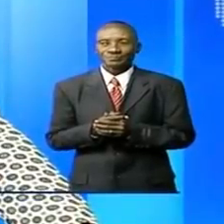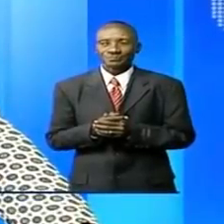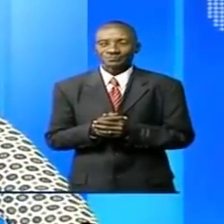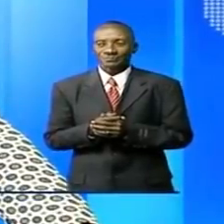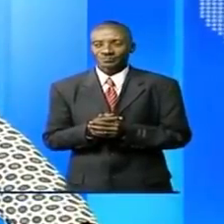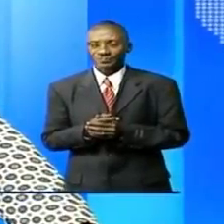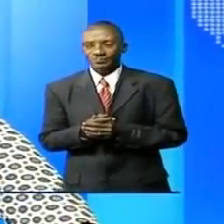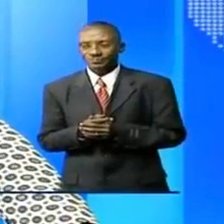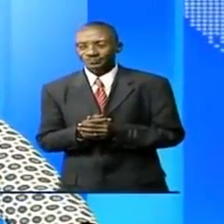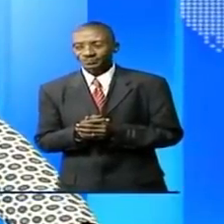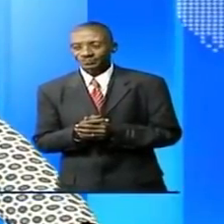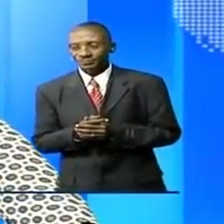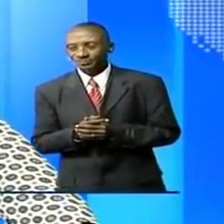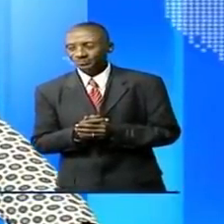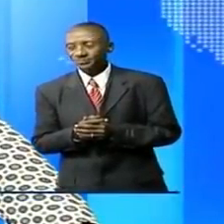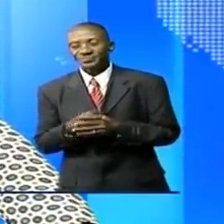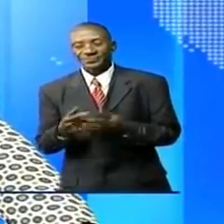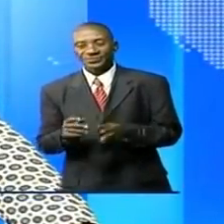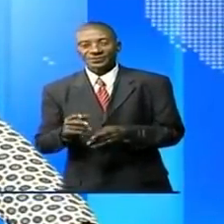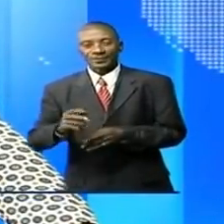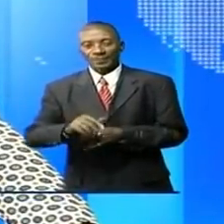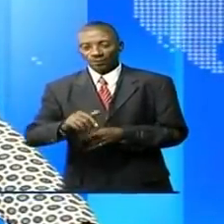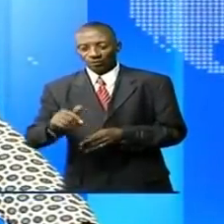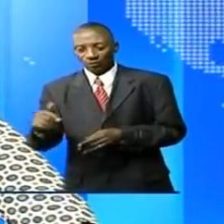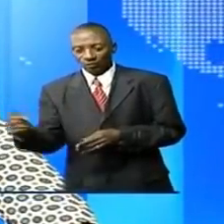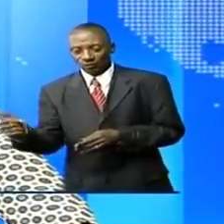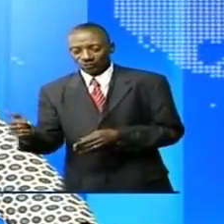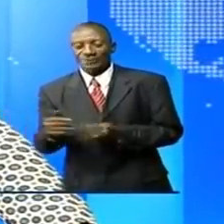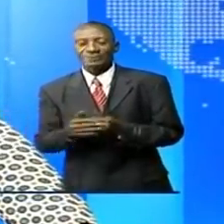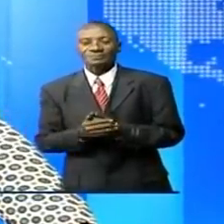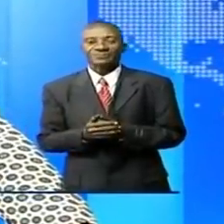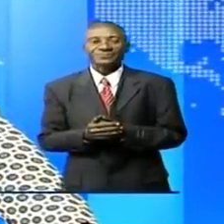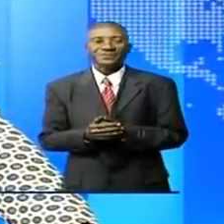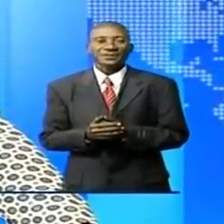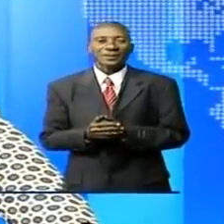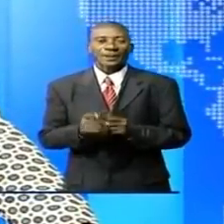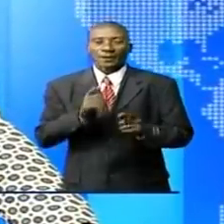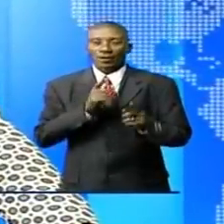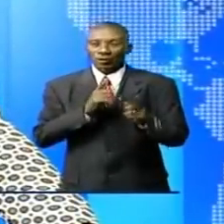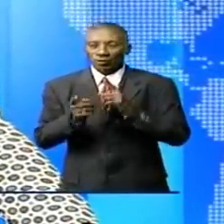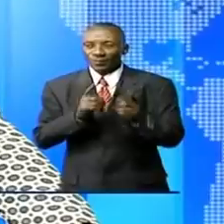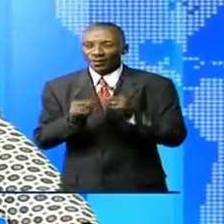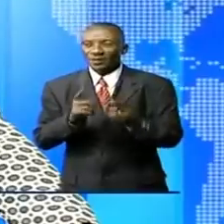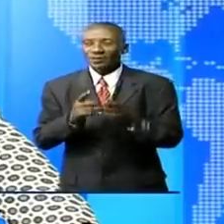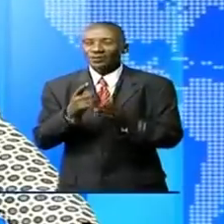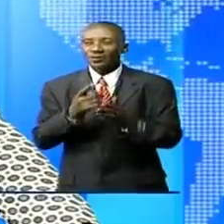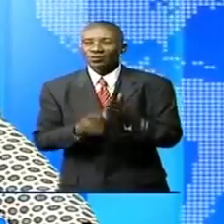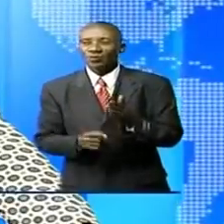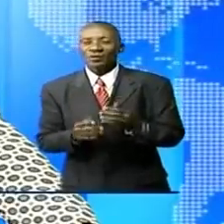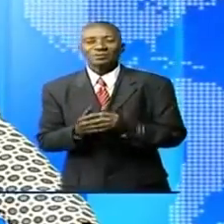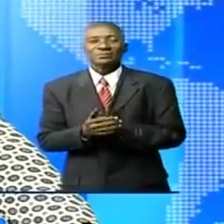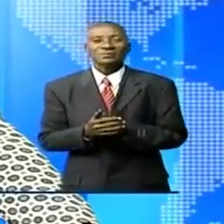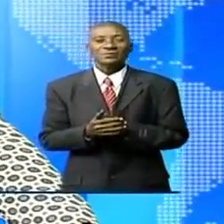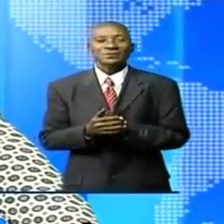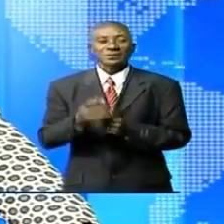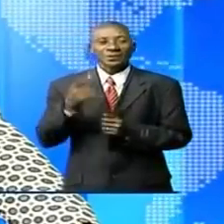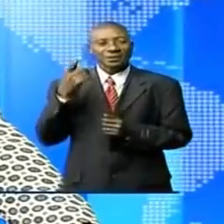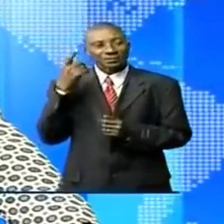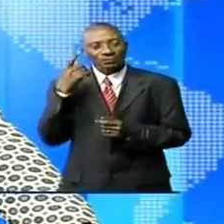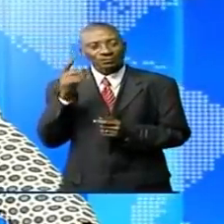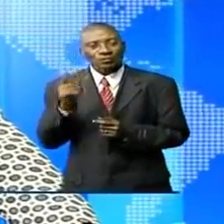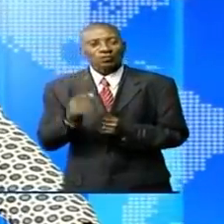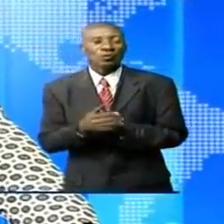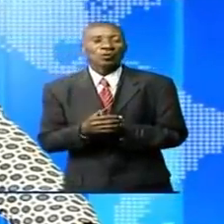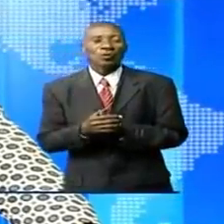Tout à fait autre chose, cela fait déjà 5 ans depuis que certains médecins pratiquent leur profession dans plusieurs